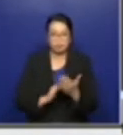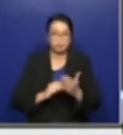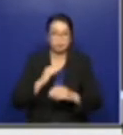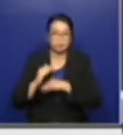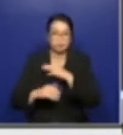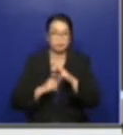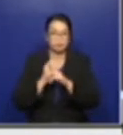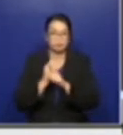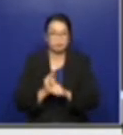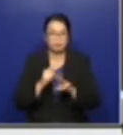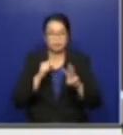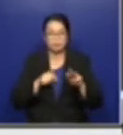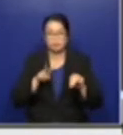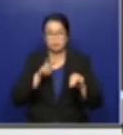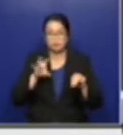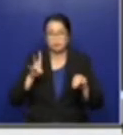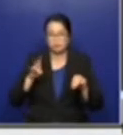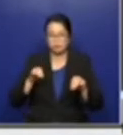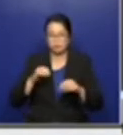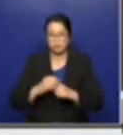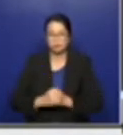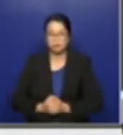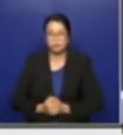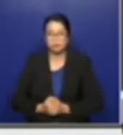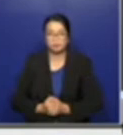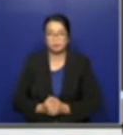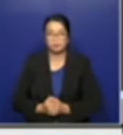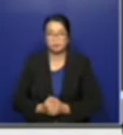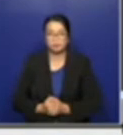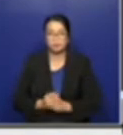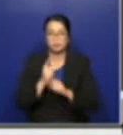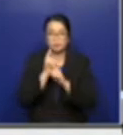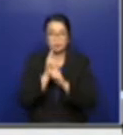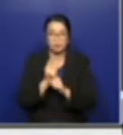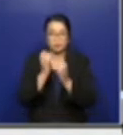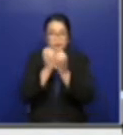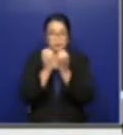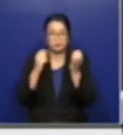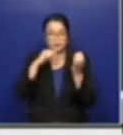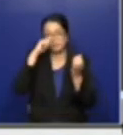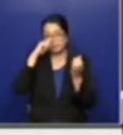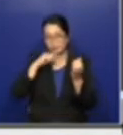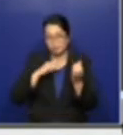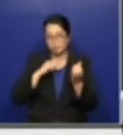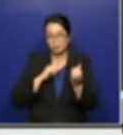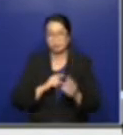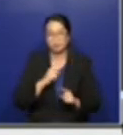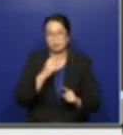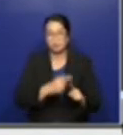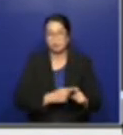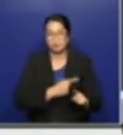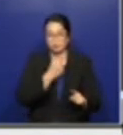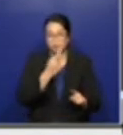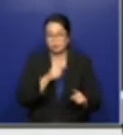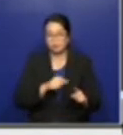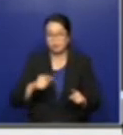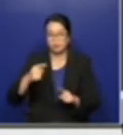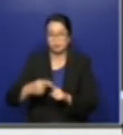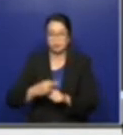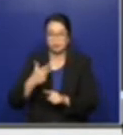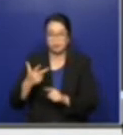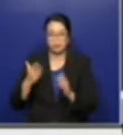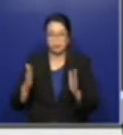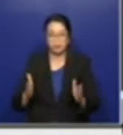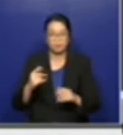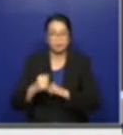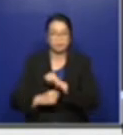รา270ของรัฐธรรมนูญของเดือนมกราคมกุมภาพันธ์มีนาคม